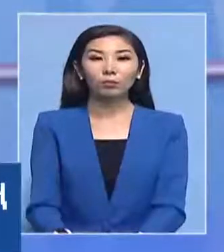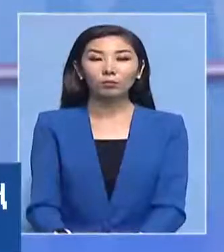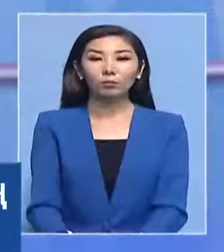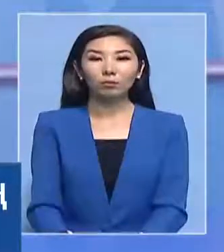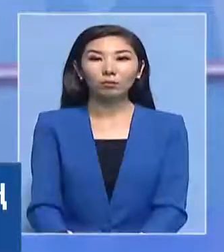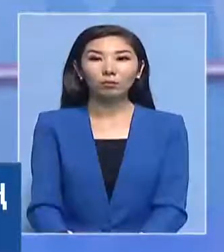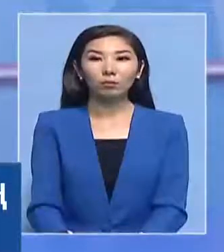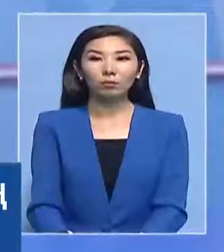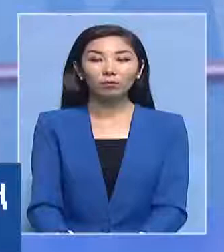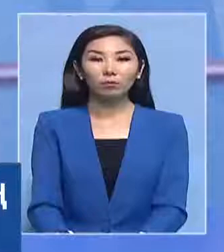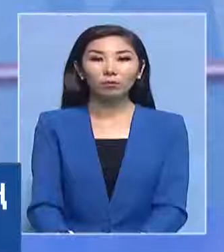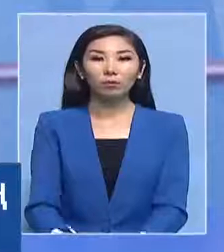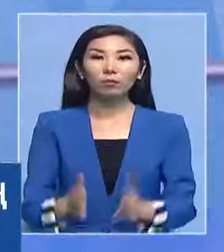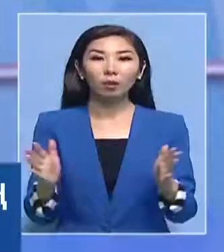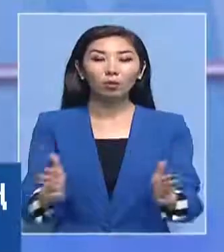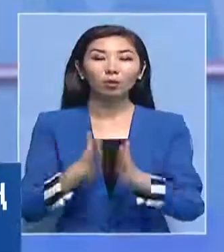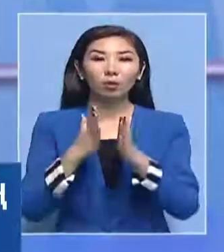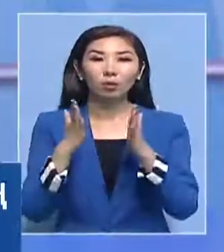мына үлкен